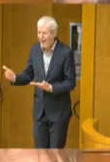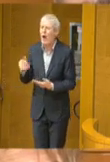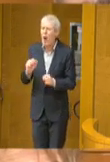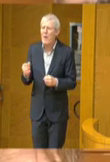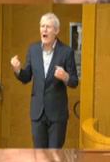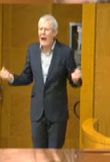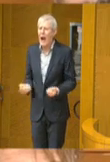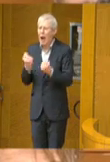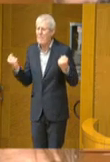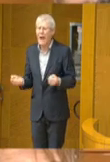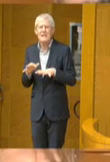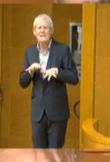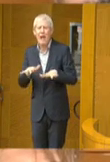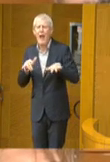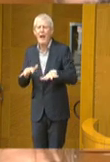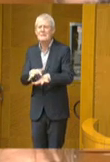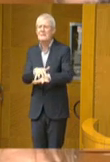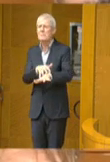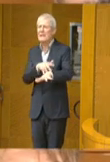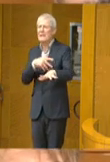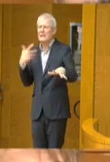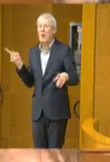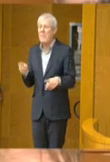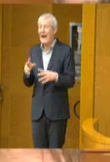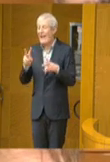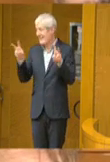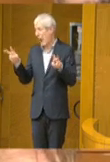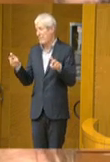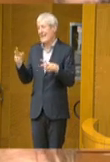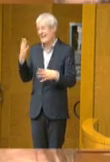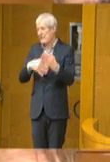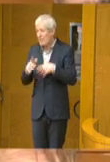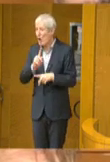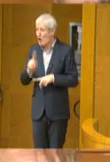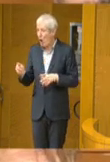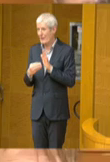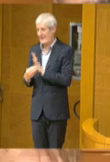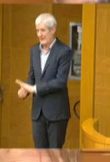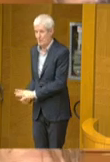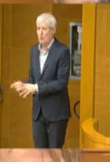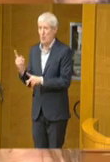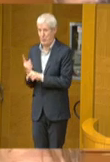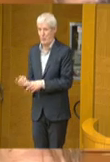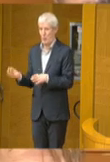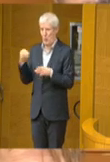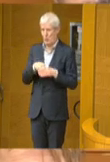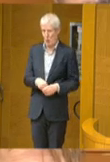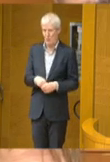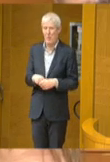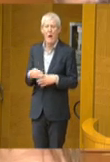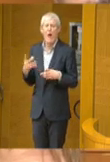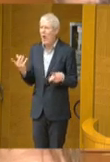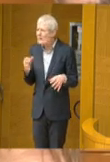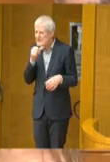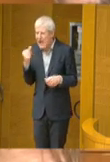campagne di sensibilizzazione sui temi della disabilità, della non discriminazione e dell'inclusione, volte a promuovere